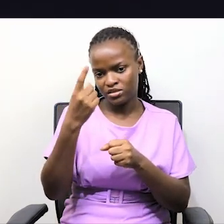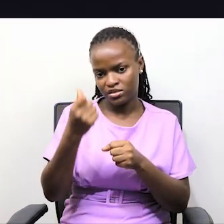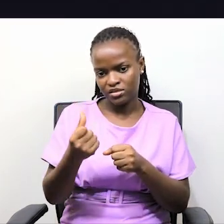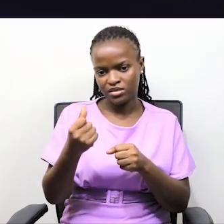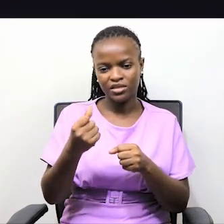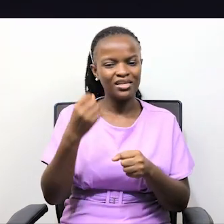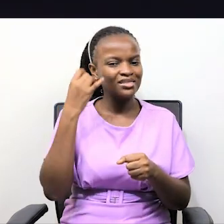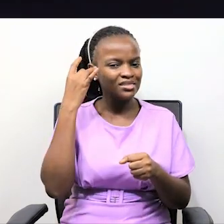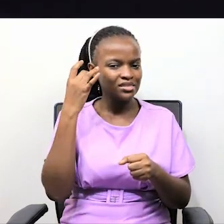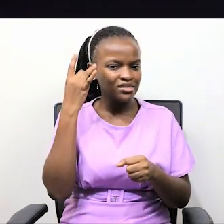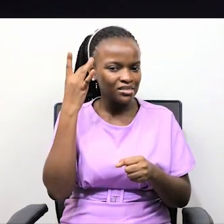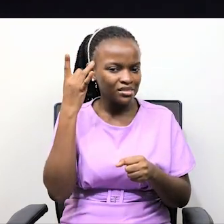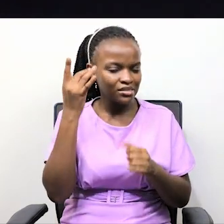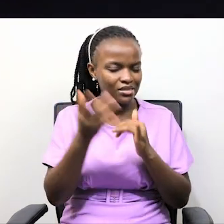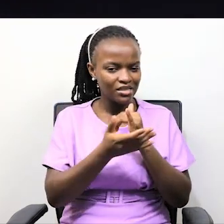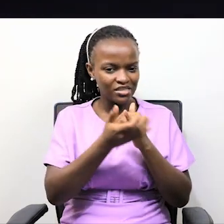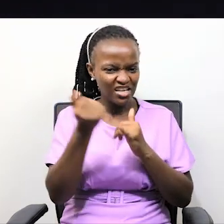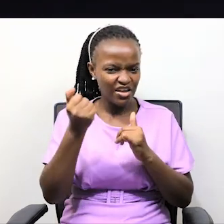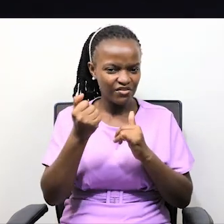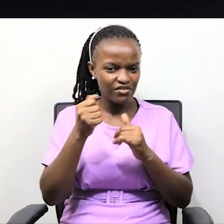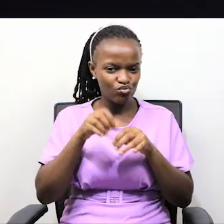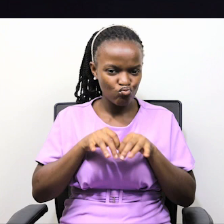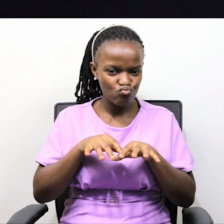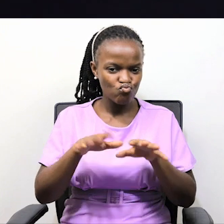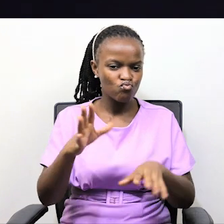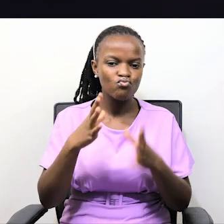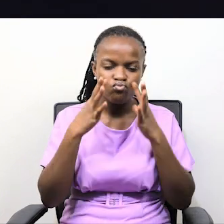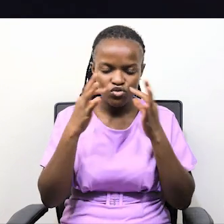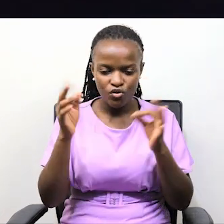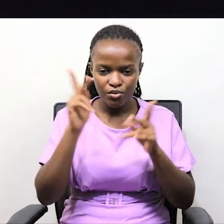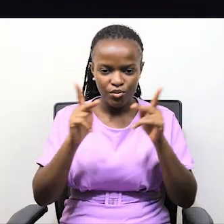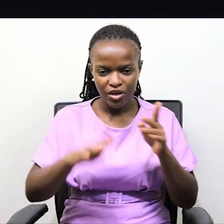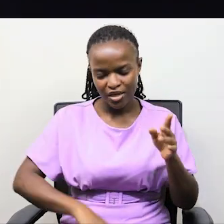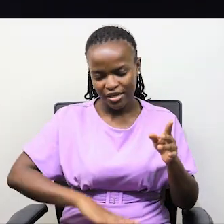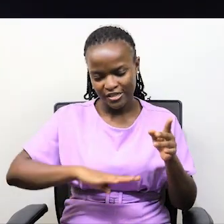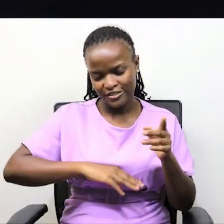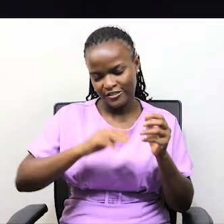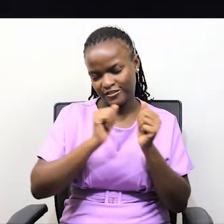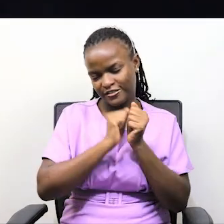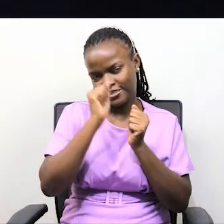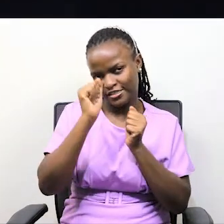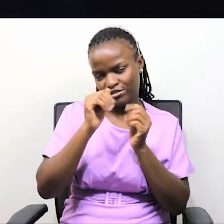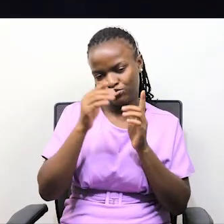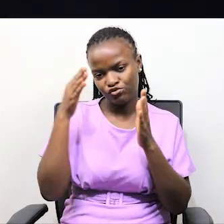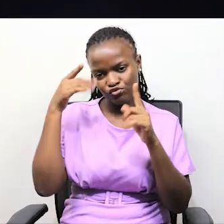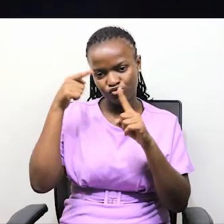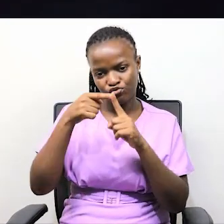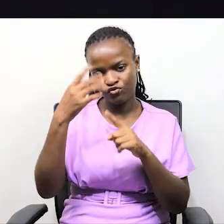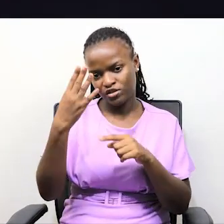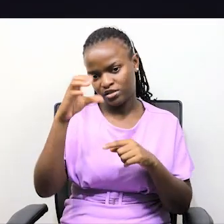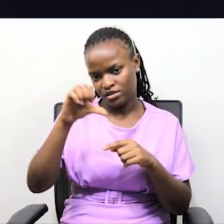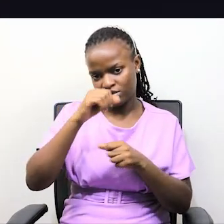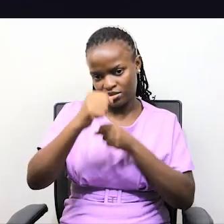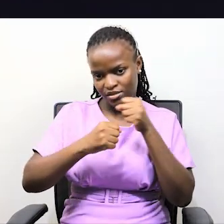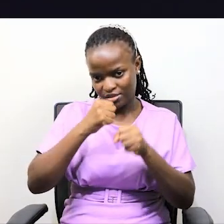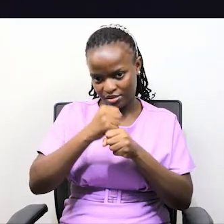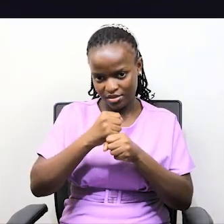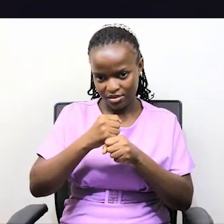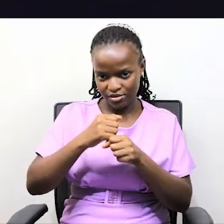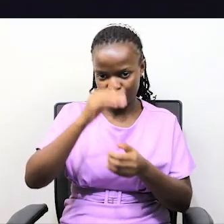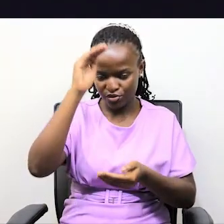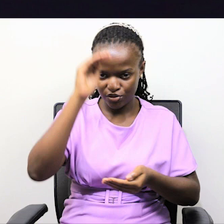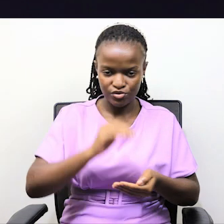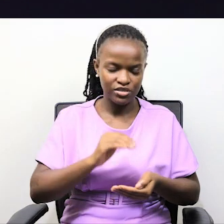les adultes âgés de 15 à 49 ans en Ouganda a diminué de 7,3% en